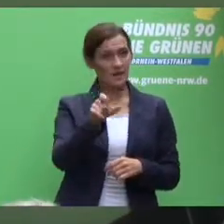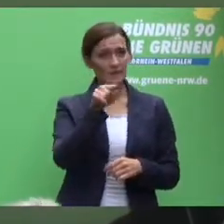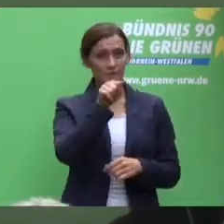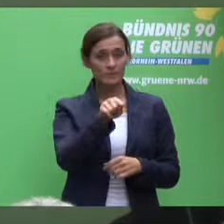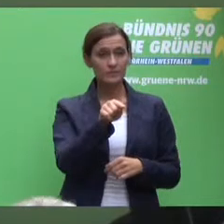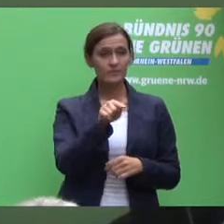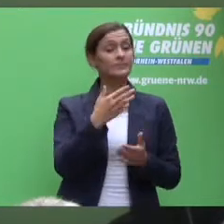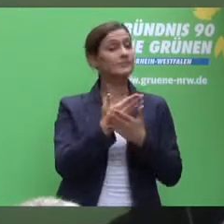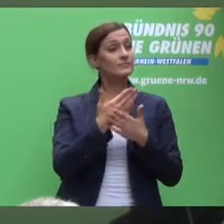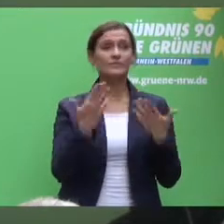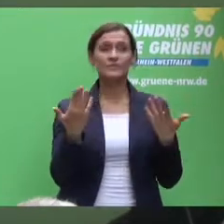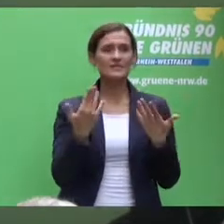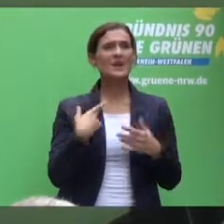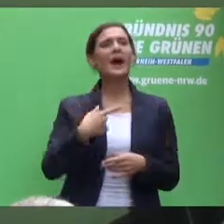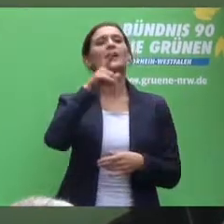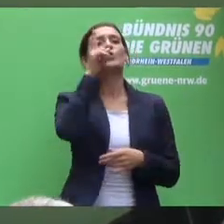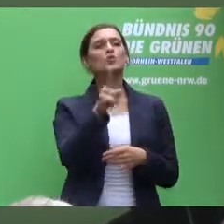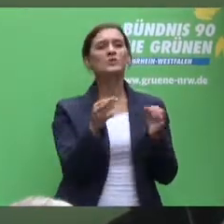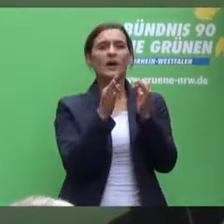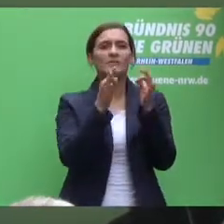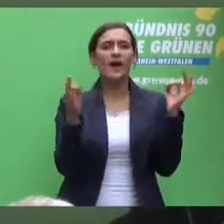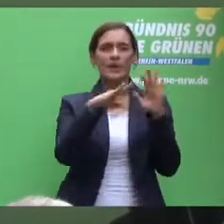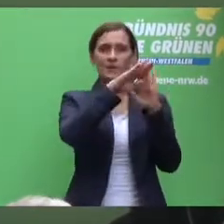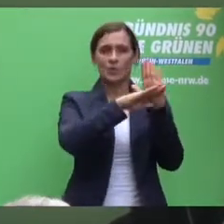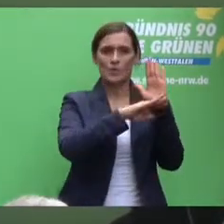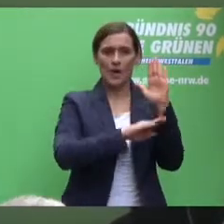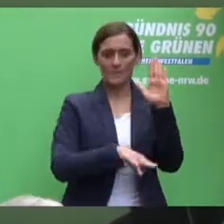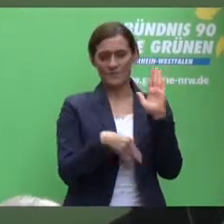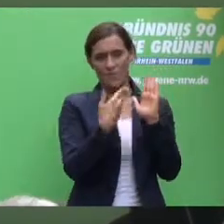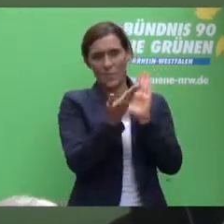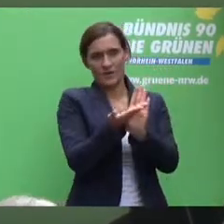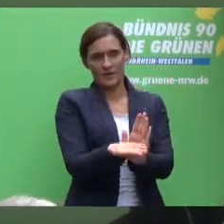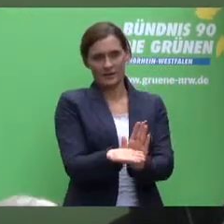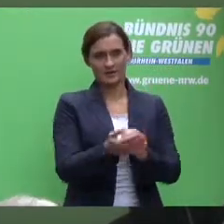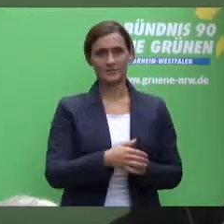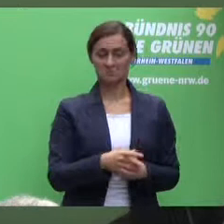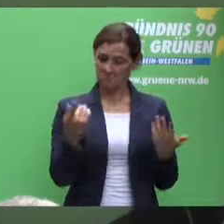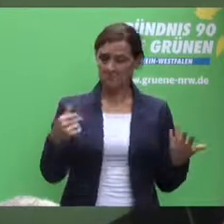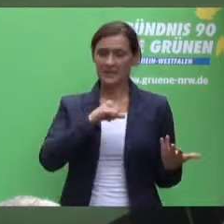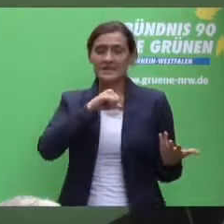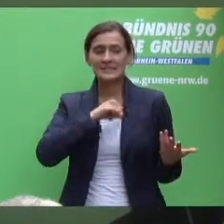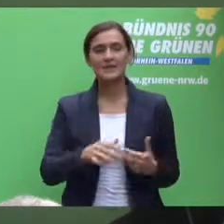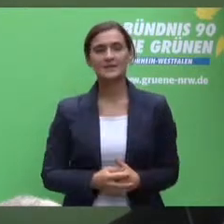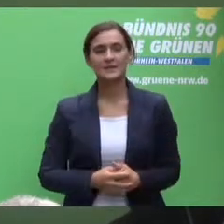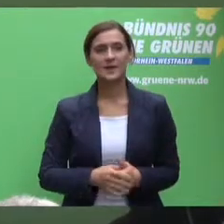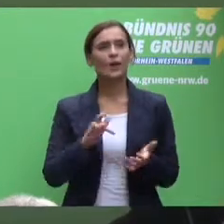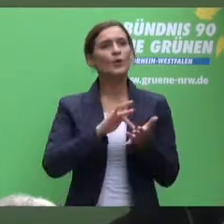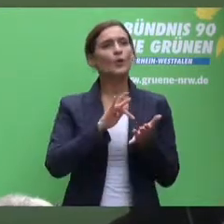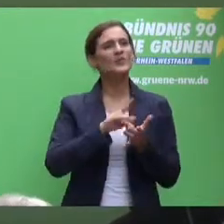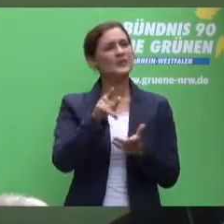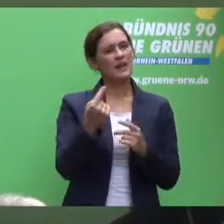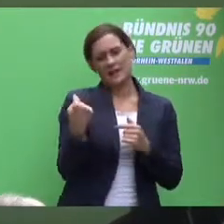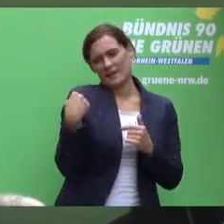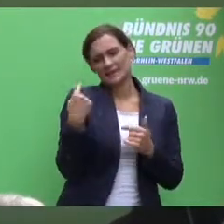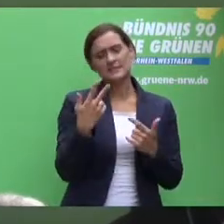Anlass ein 100-Tage-Programm vorgelegt. Finde ich interessant. Was hat sie denn eigentlich die